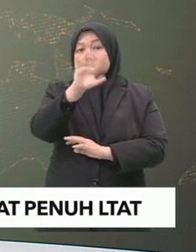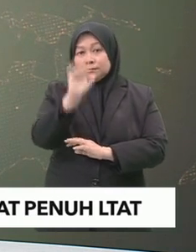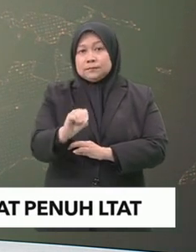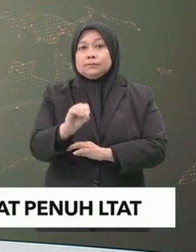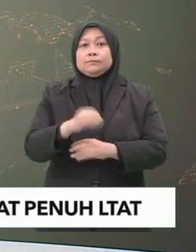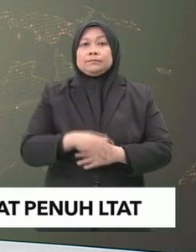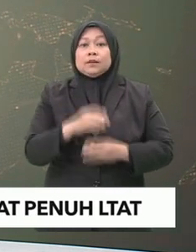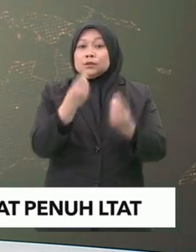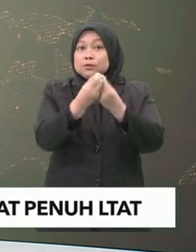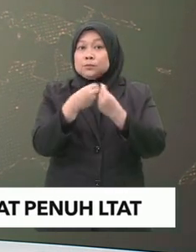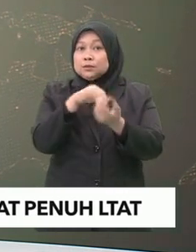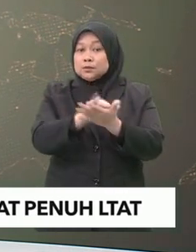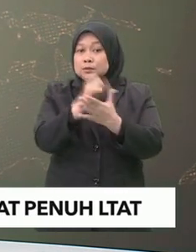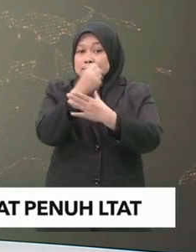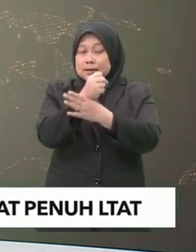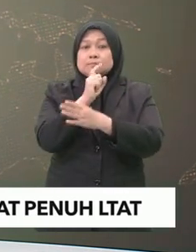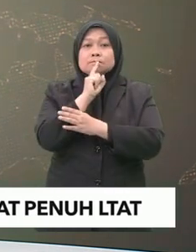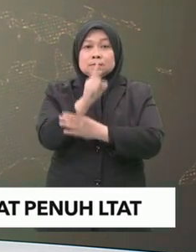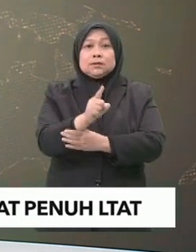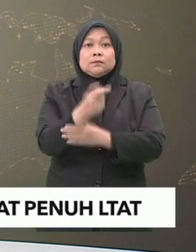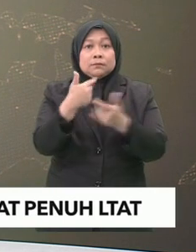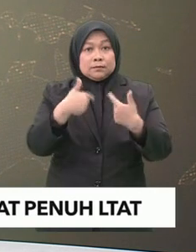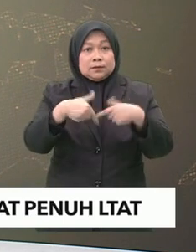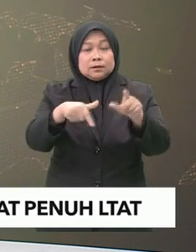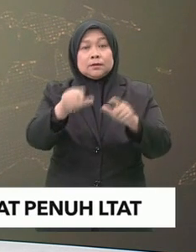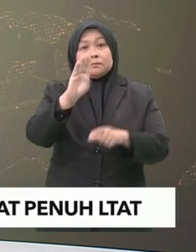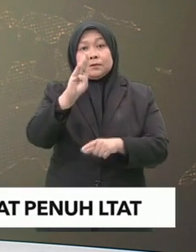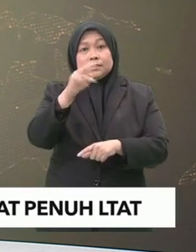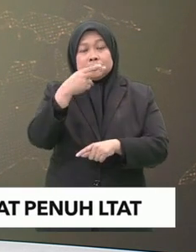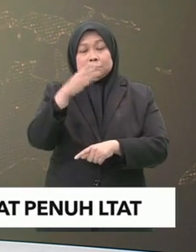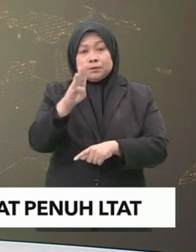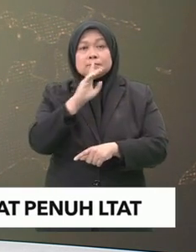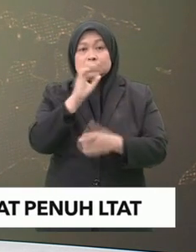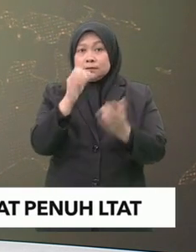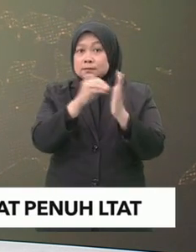jumlah pegangan saham itu membenarkan BSB dinas